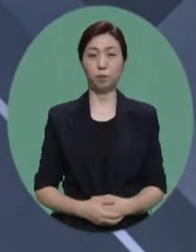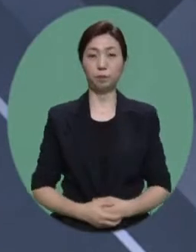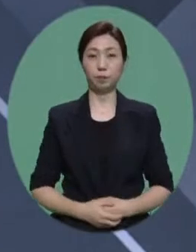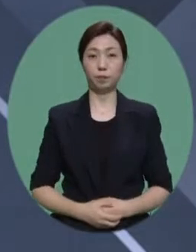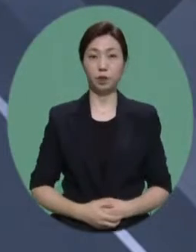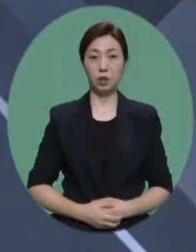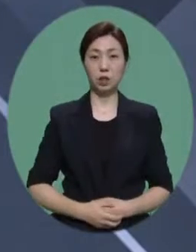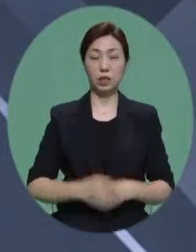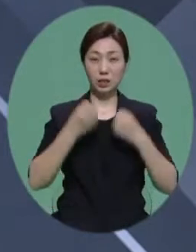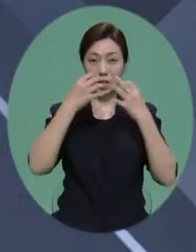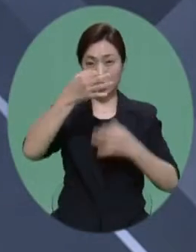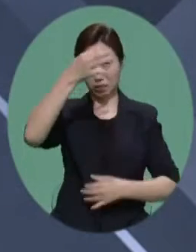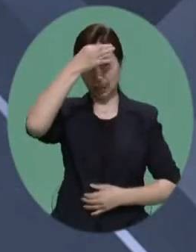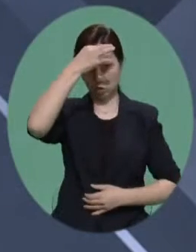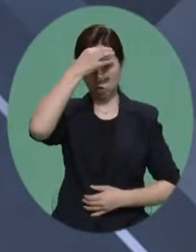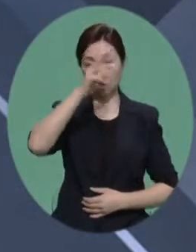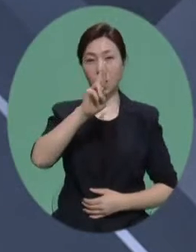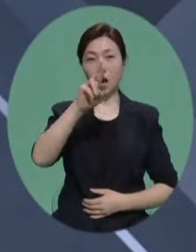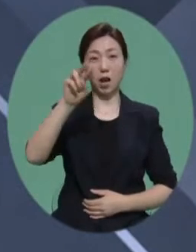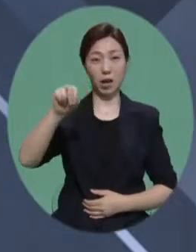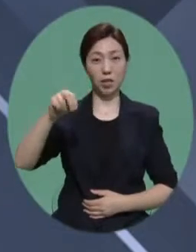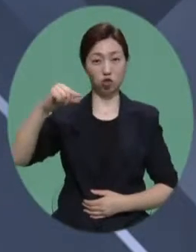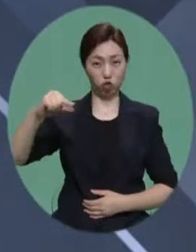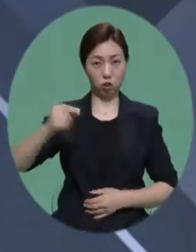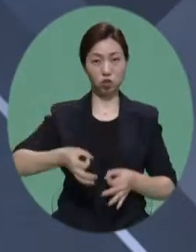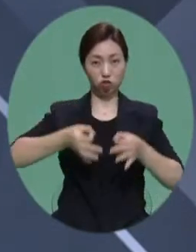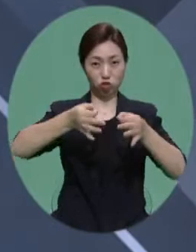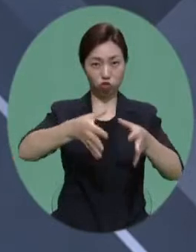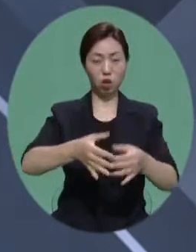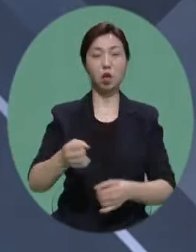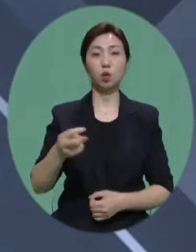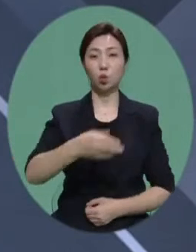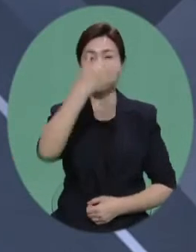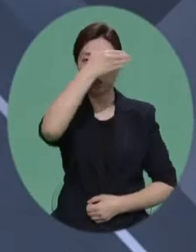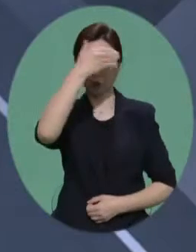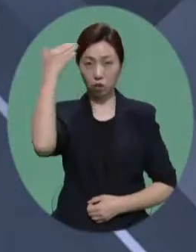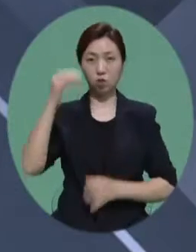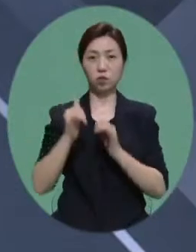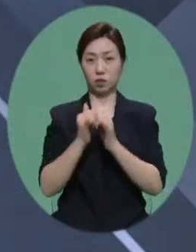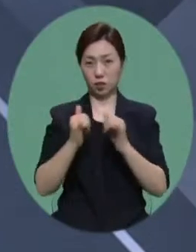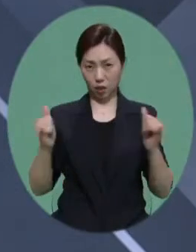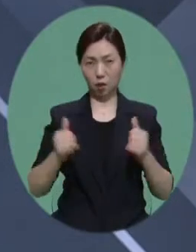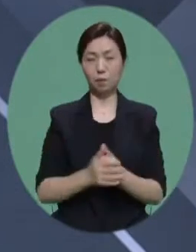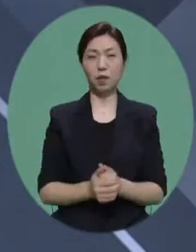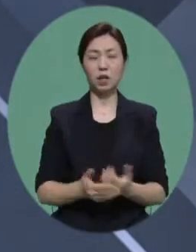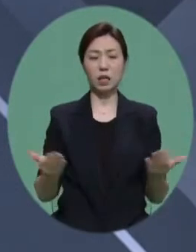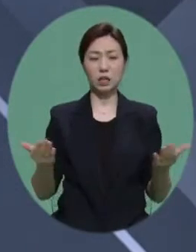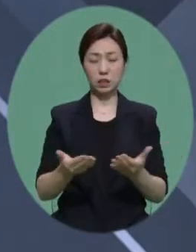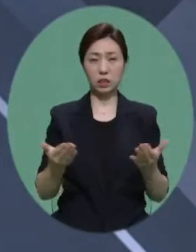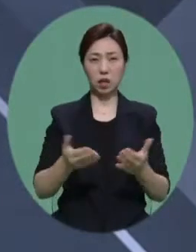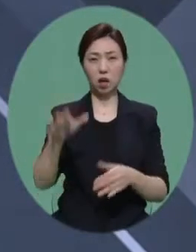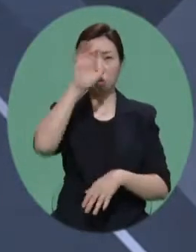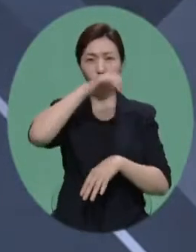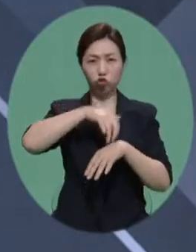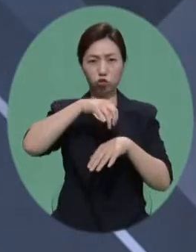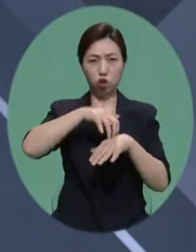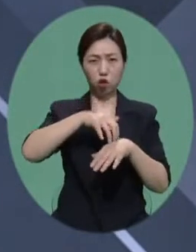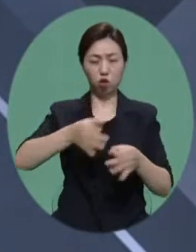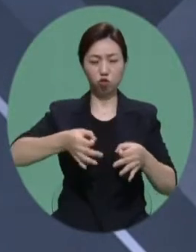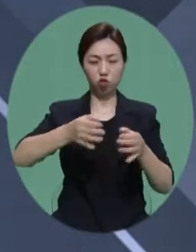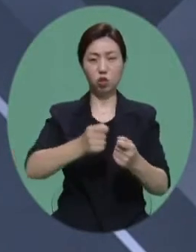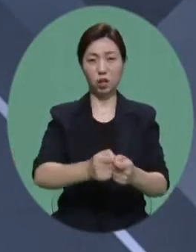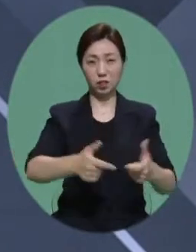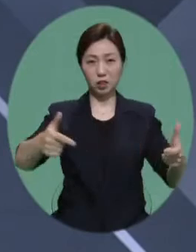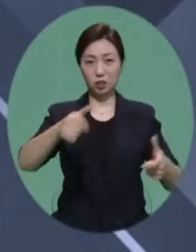인지 주자 아 그리고 아 청년들에 대한 그 직업 훈련 투자를 더 확대하고 또